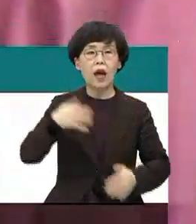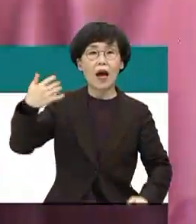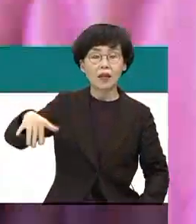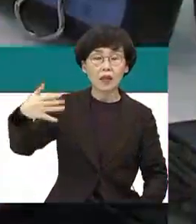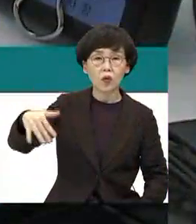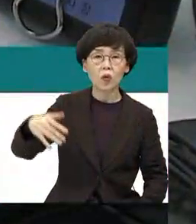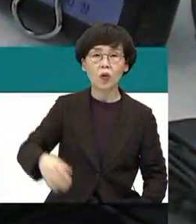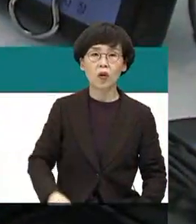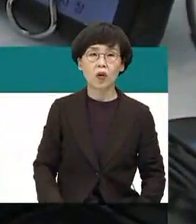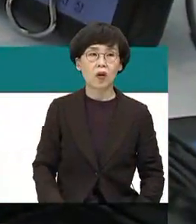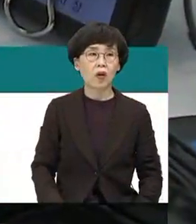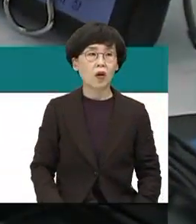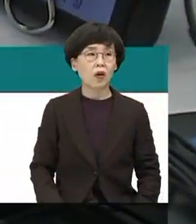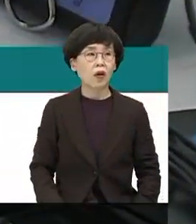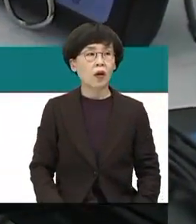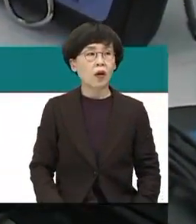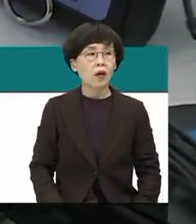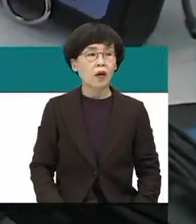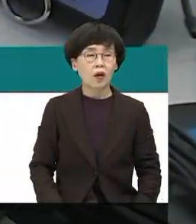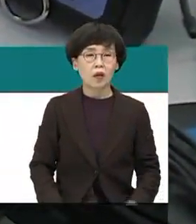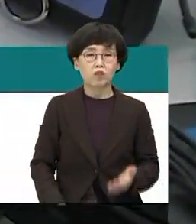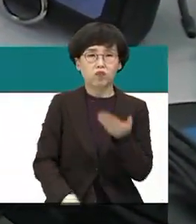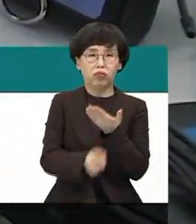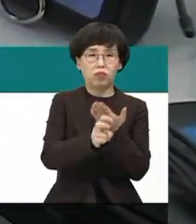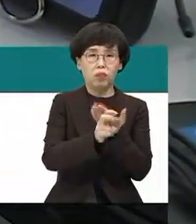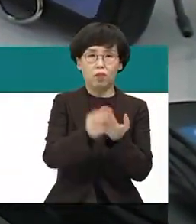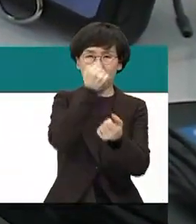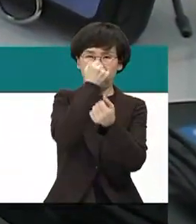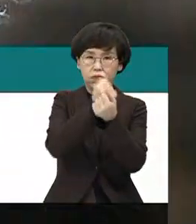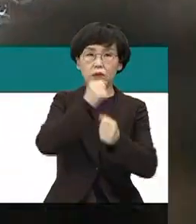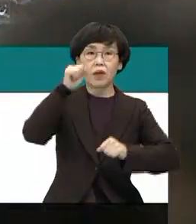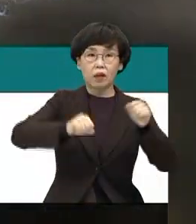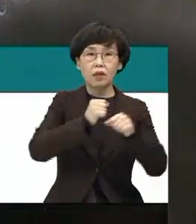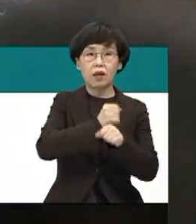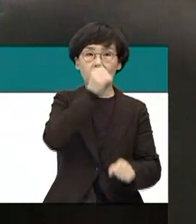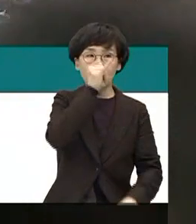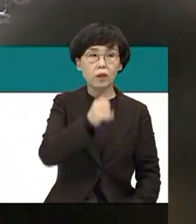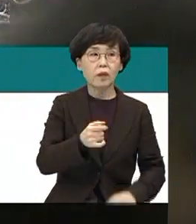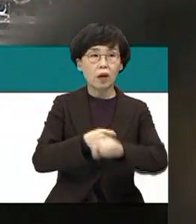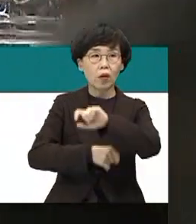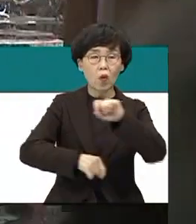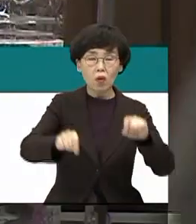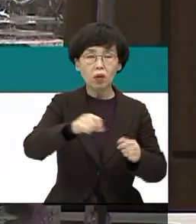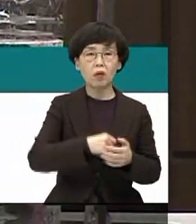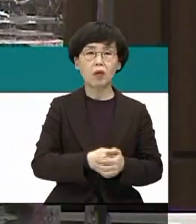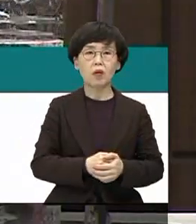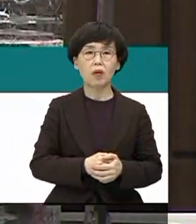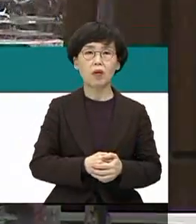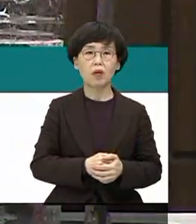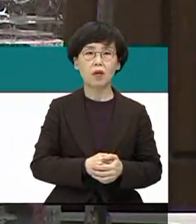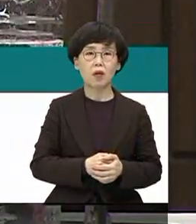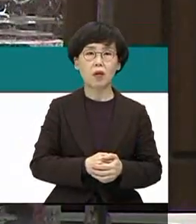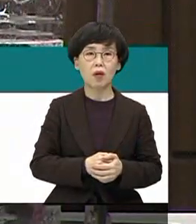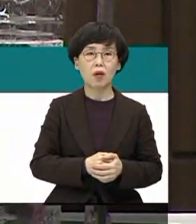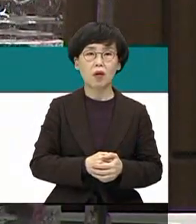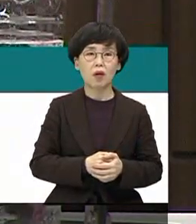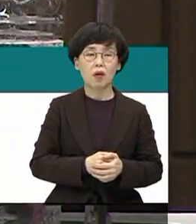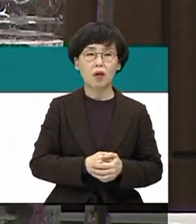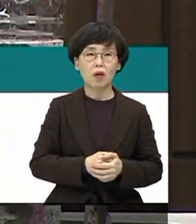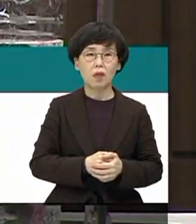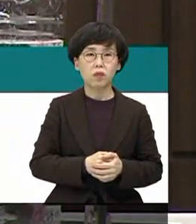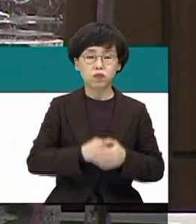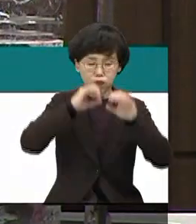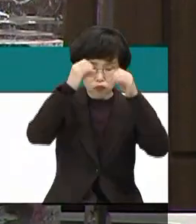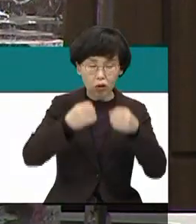아직까지도 무법 행세를 합니다. 오히려 적반하장격으로